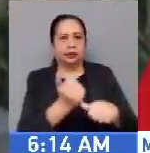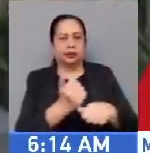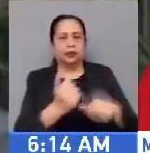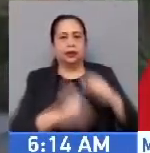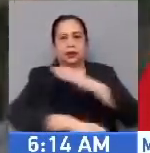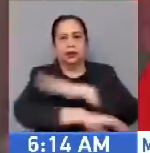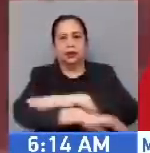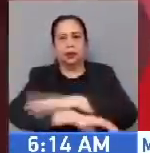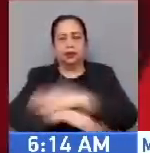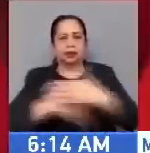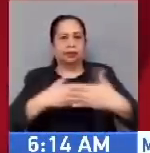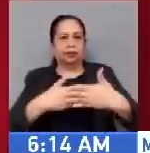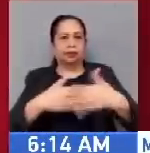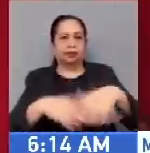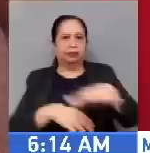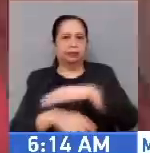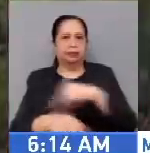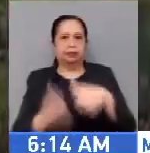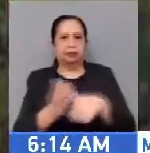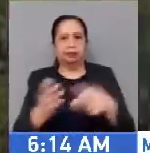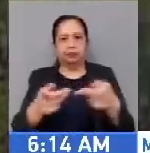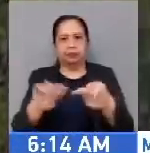center.